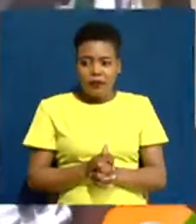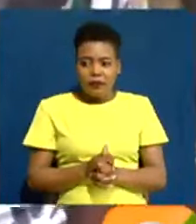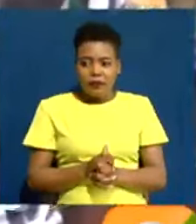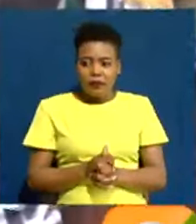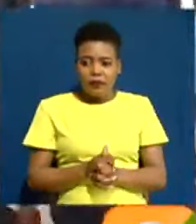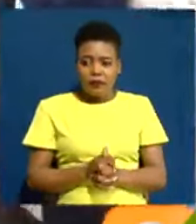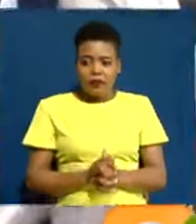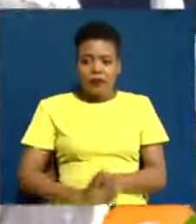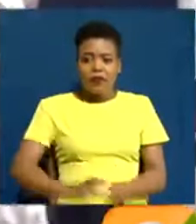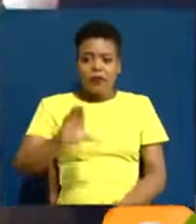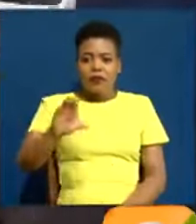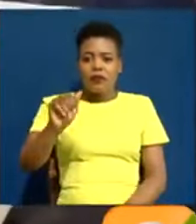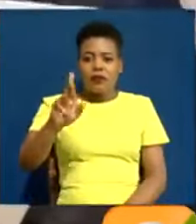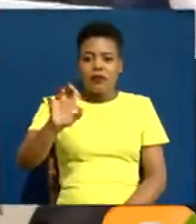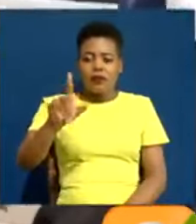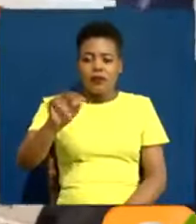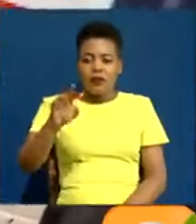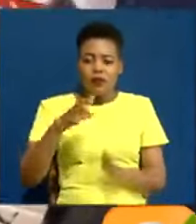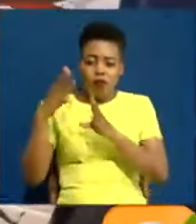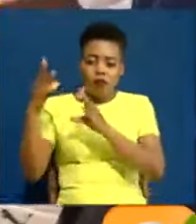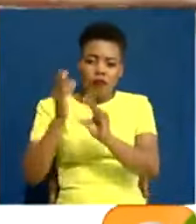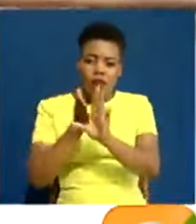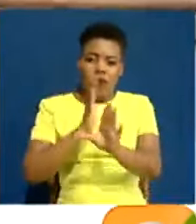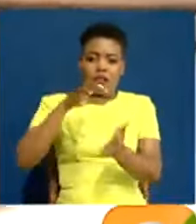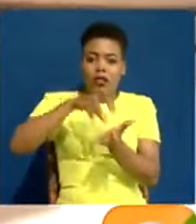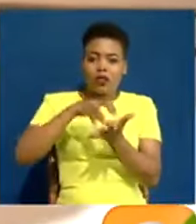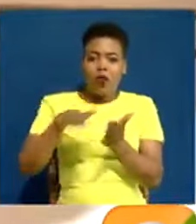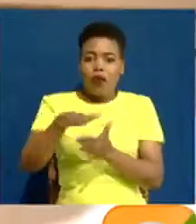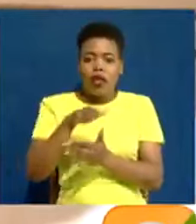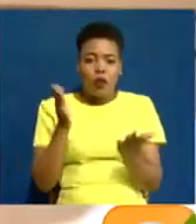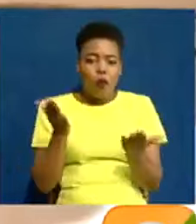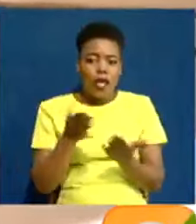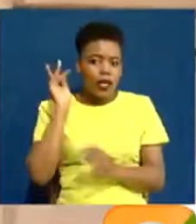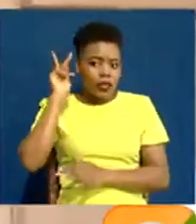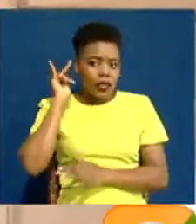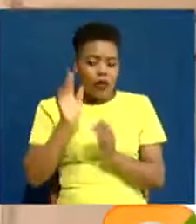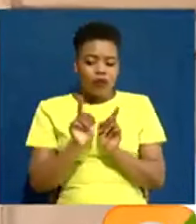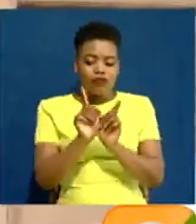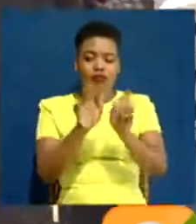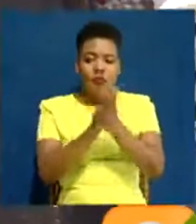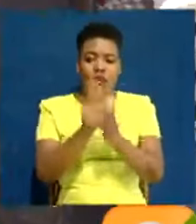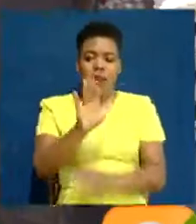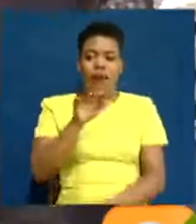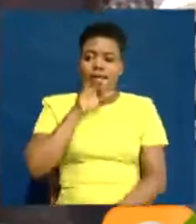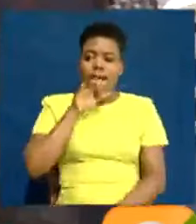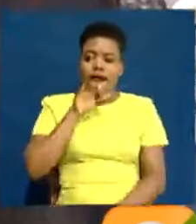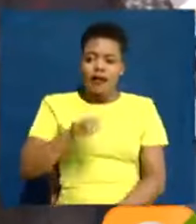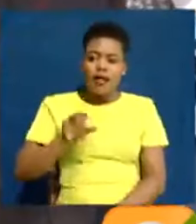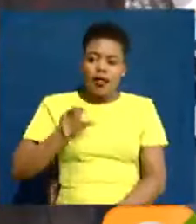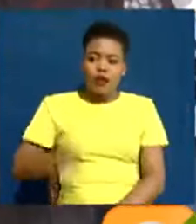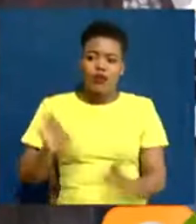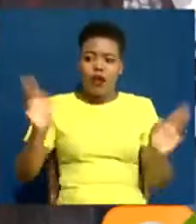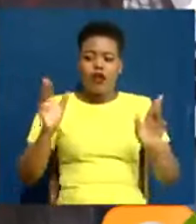Caroline Kerubo amefika katika kituo hiki kikuu cha kuabiri magari mjini Kisii akiwa na mwanawe kando yake, tayari